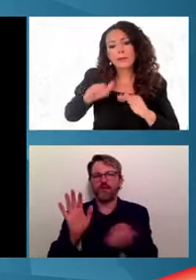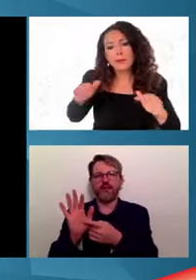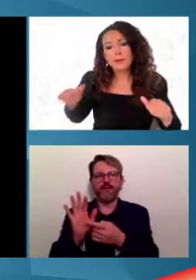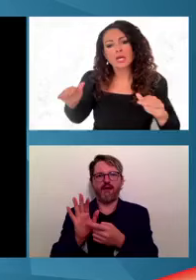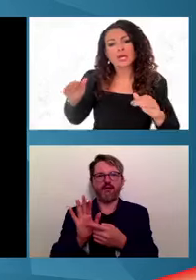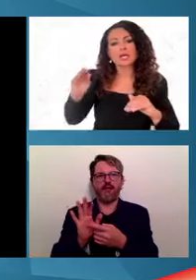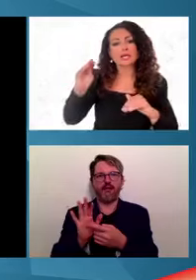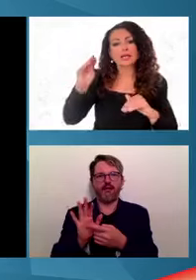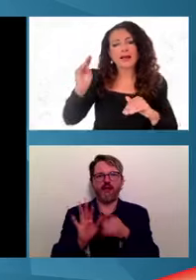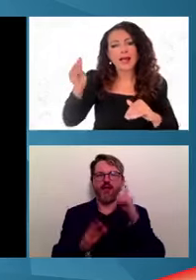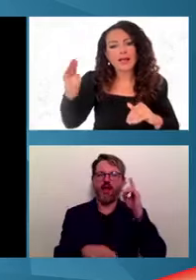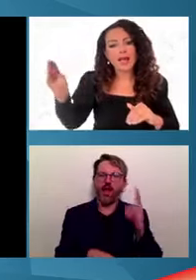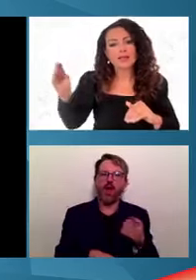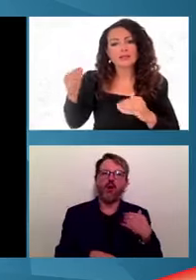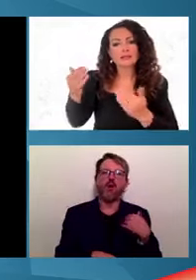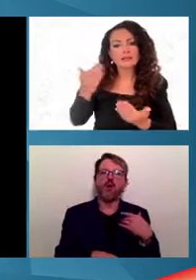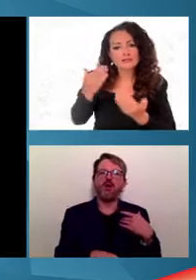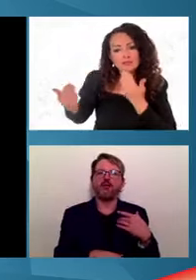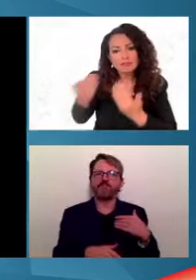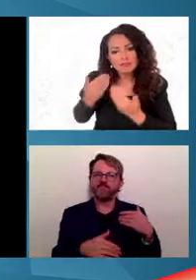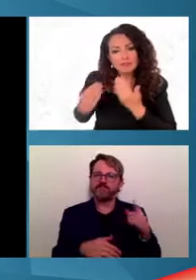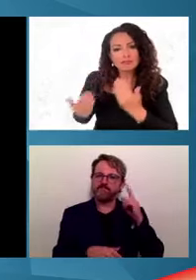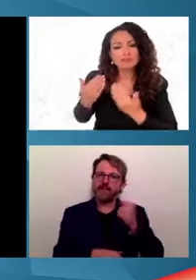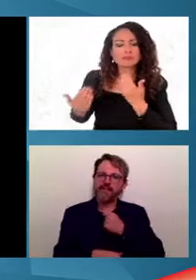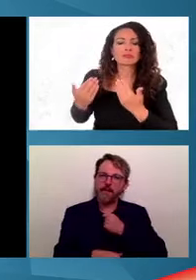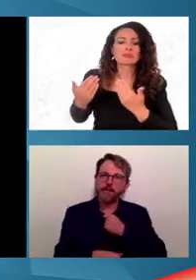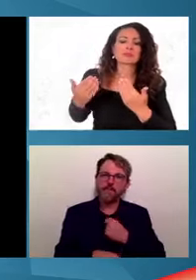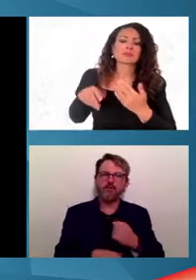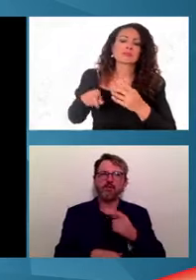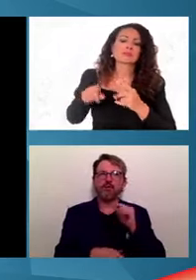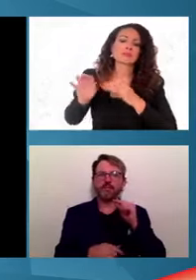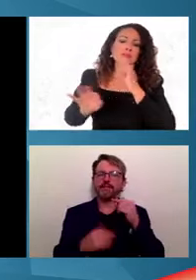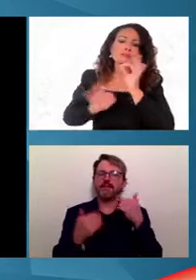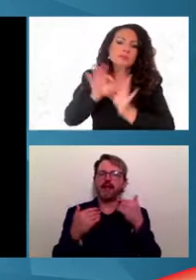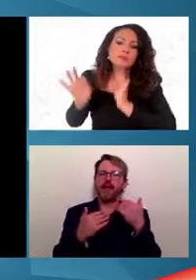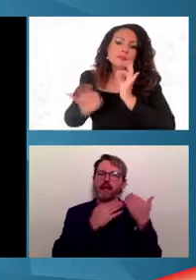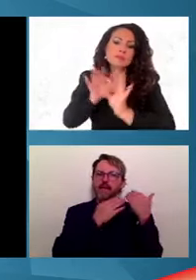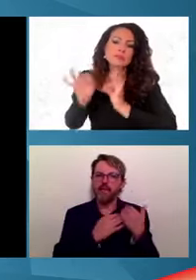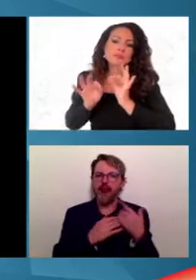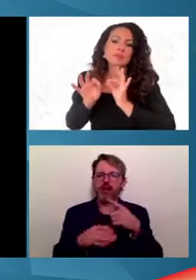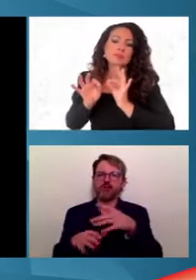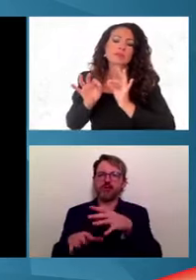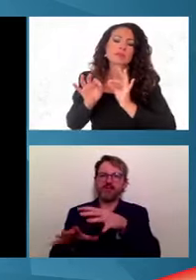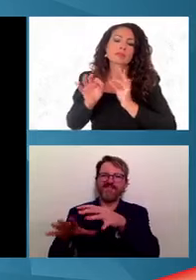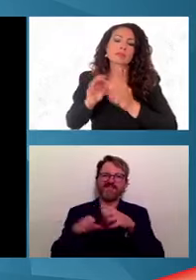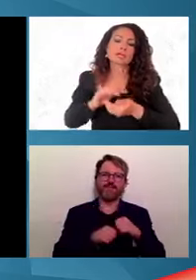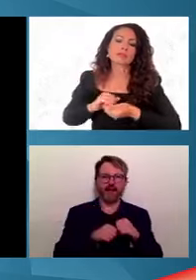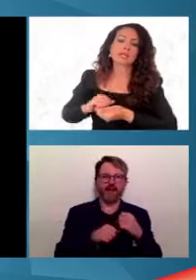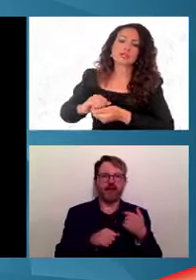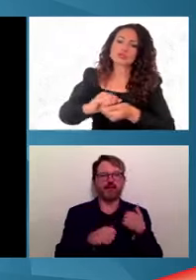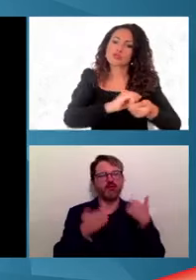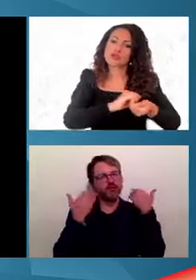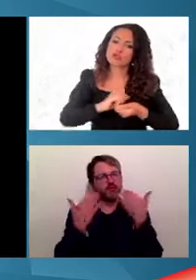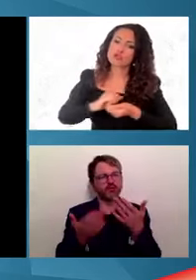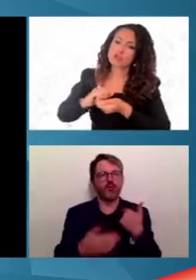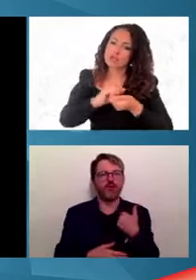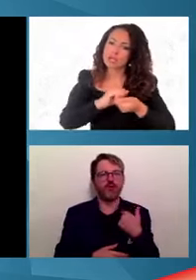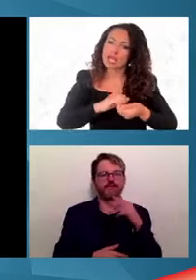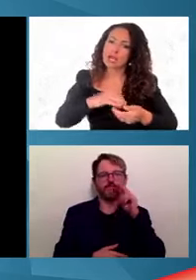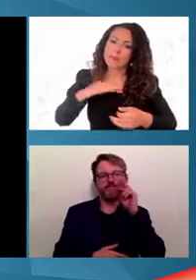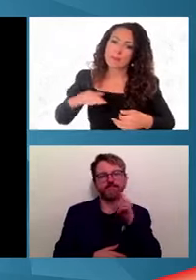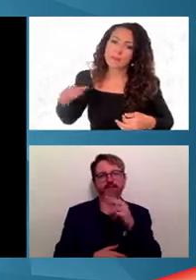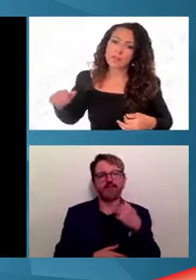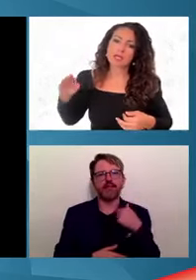und wir können doch etwas mehr Mut zur Lücke zeigen und etwas Last wegnehmen. Das war für mich eine der Erkenntnisse. Es gibt viel im